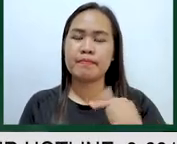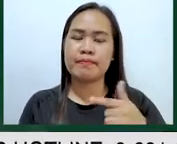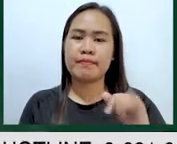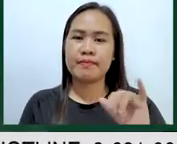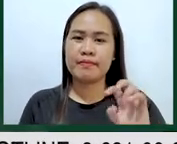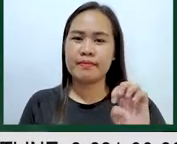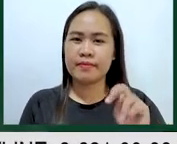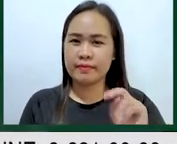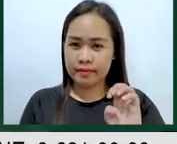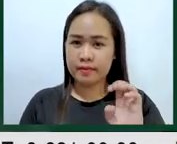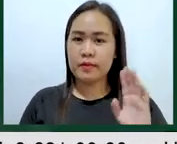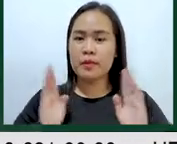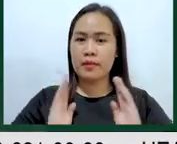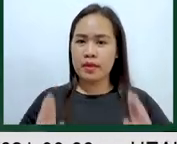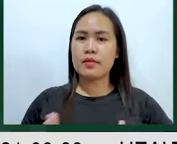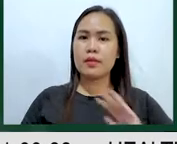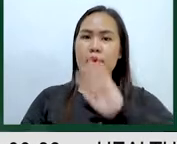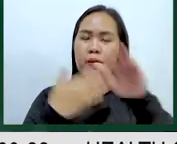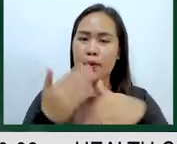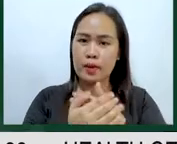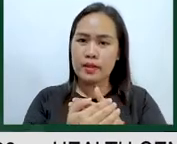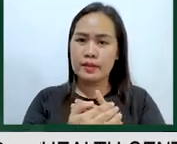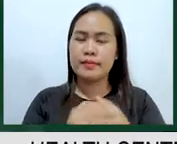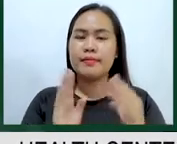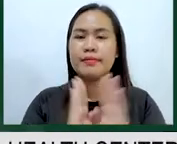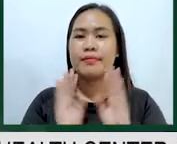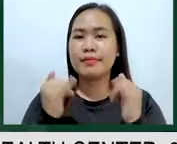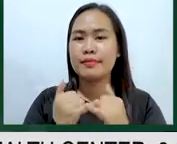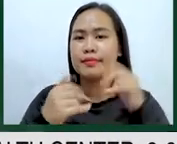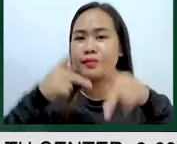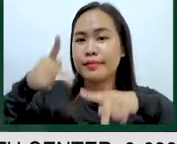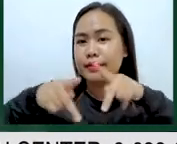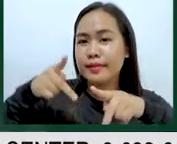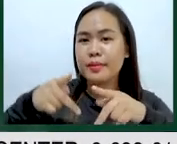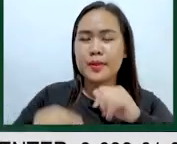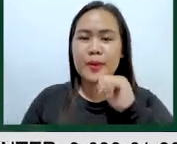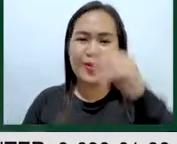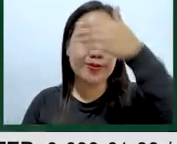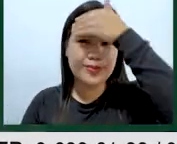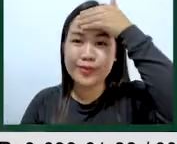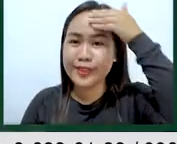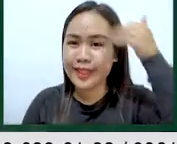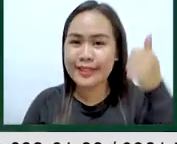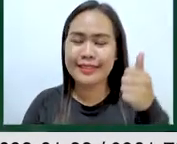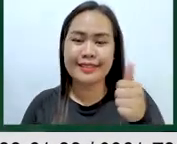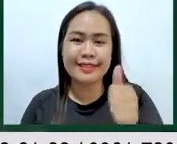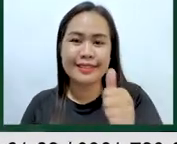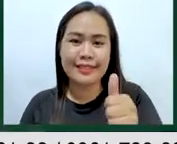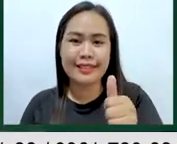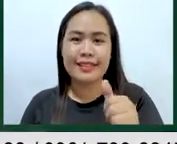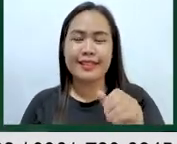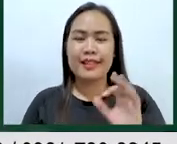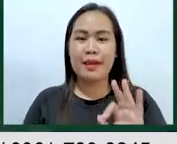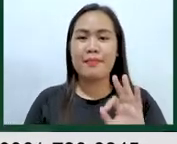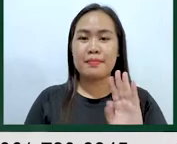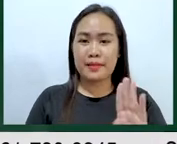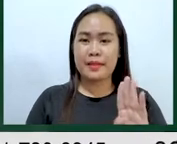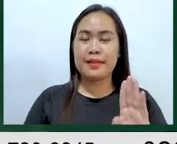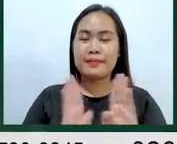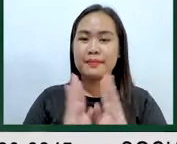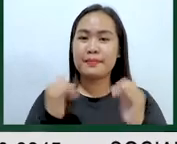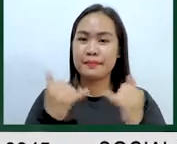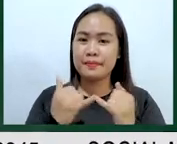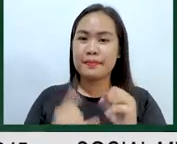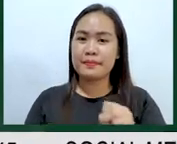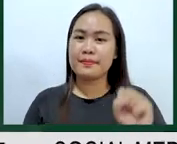cleanliness and hygiene po ang kailangan. So sa ating mga kabarangay, no, don't forget to like our official Facebook